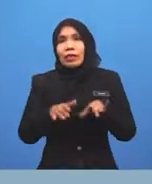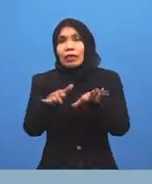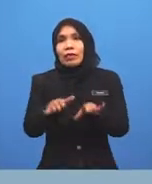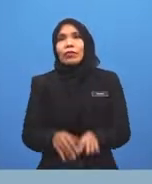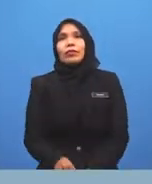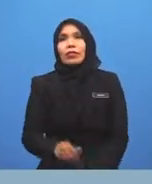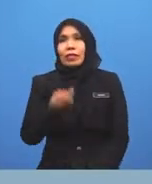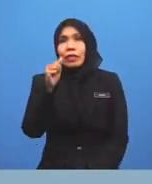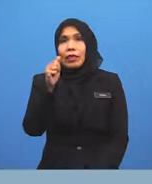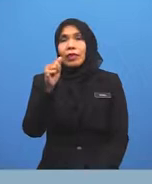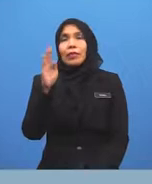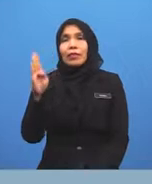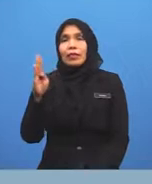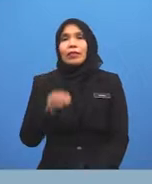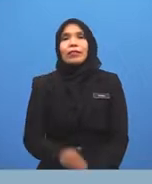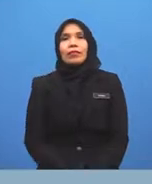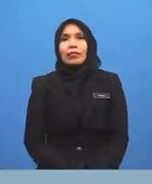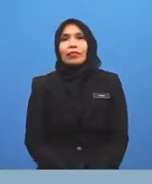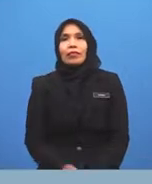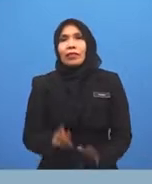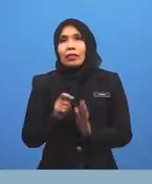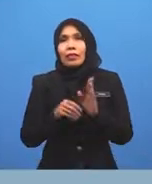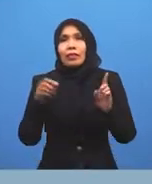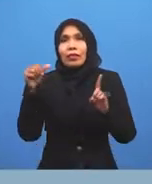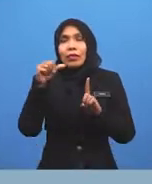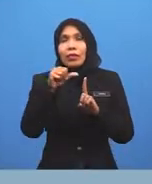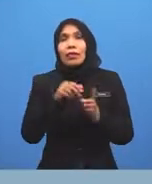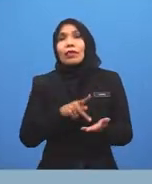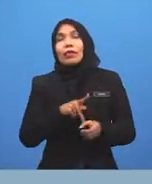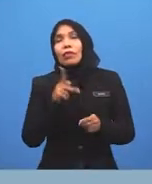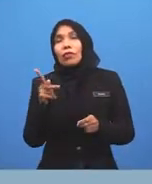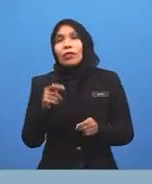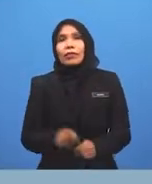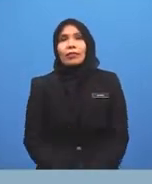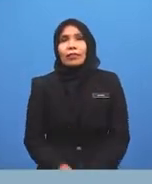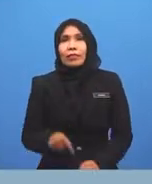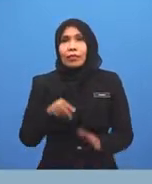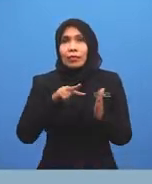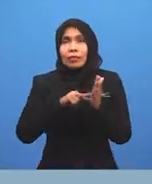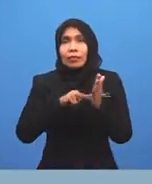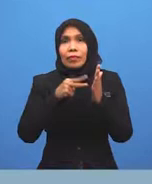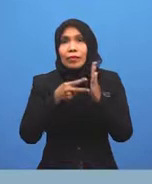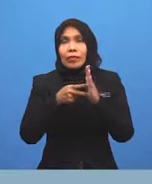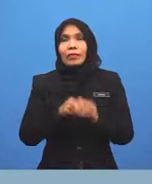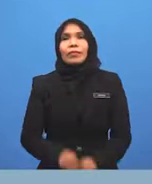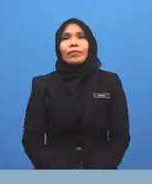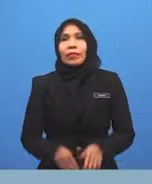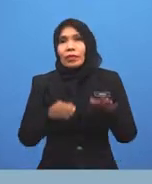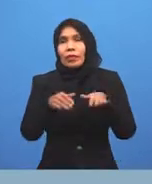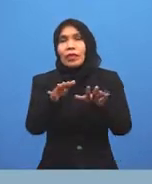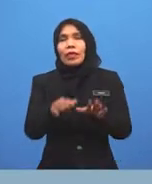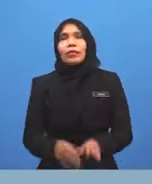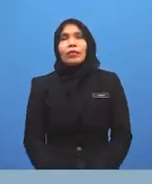AB terarah keluar dari skrin. Ini bermakna arus bergerak menuju ke